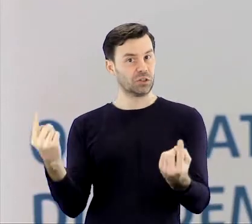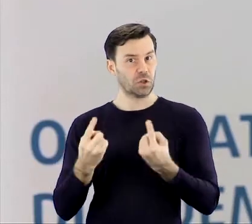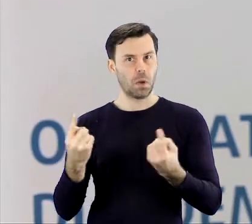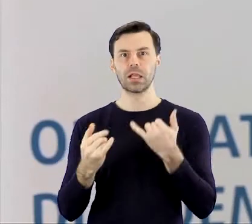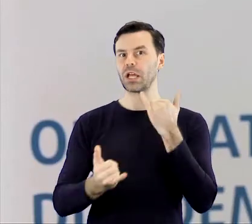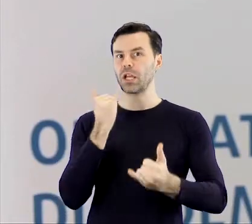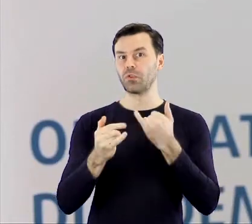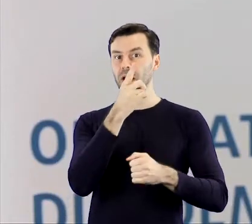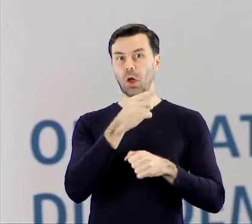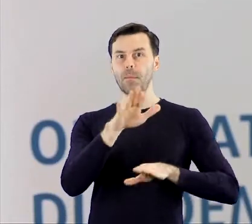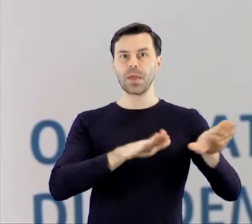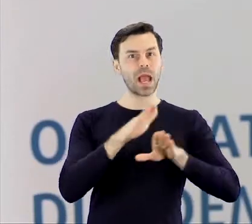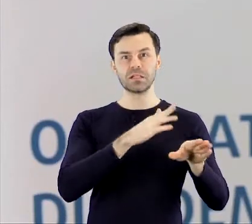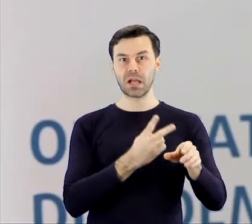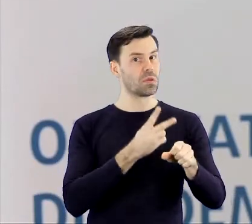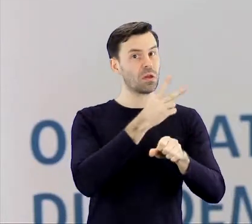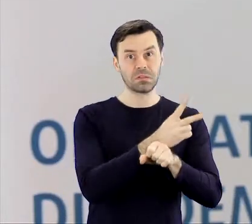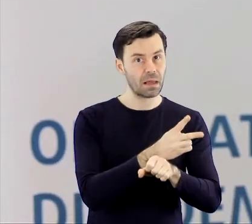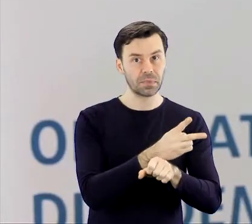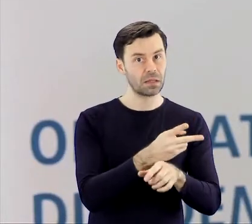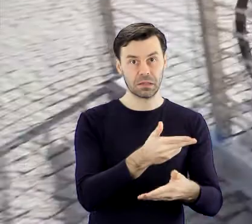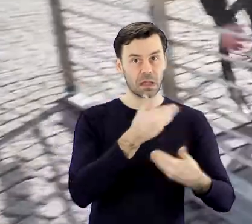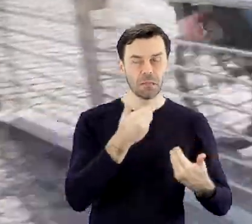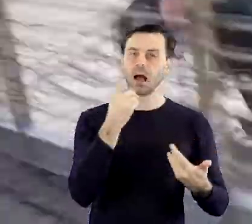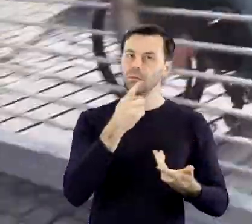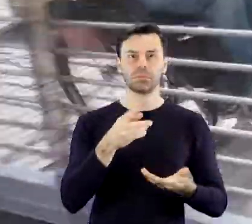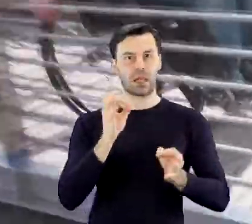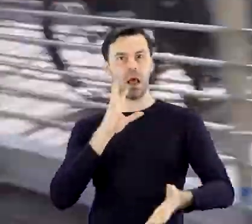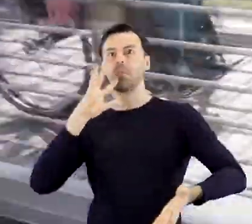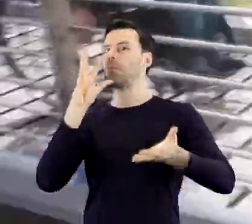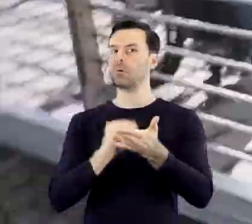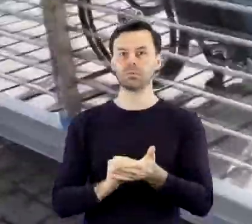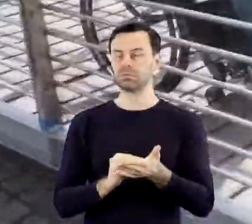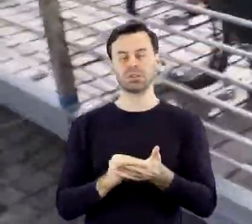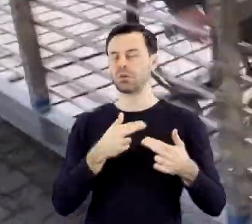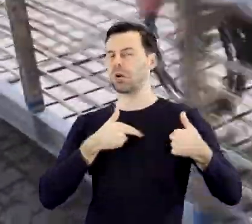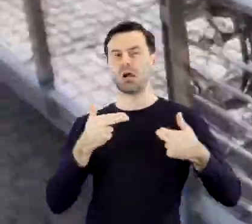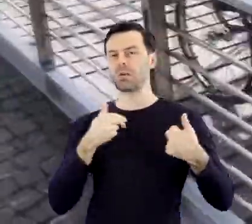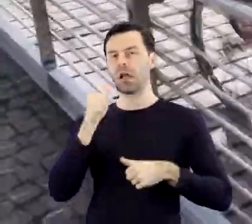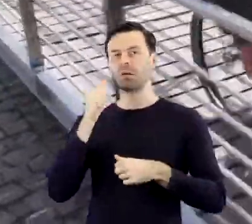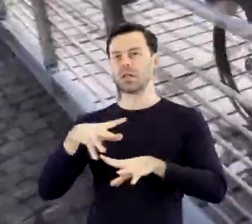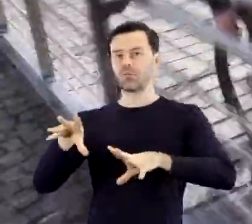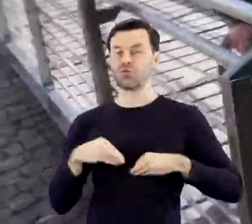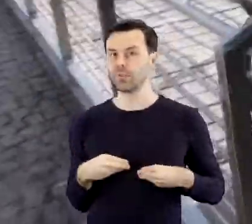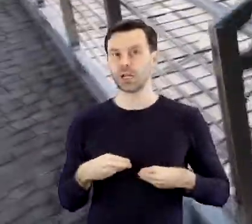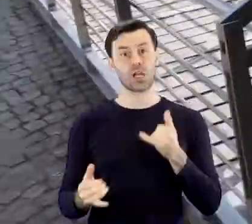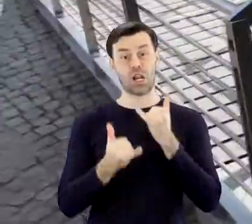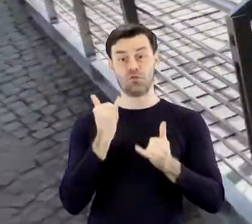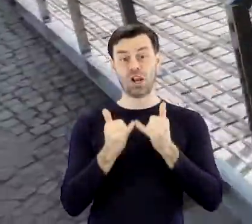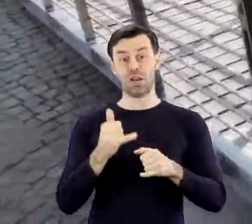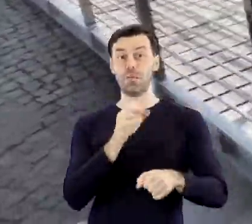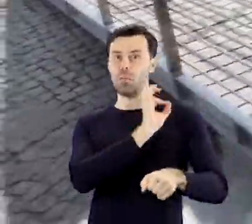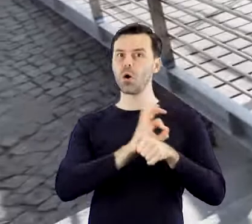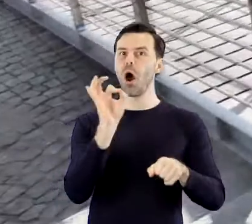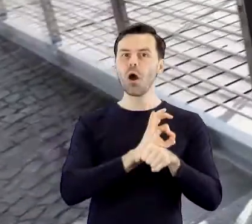dostępnością powtórzą się w obecnym okresie programowania. Stanowisko Komisji jest jasne. Wszystkie projekty oraz ich produkty muszą